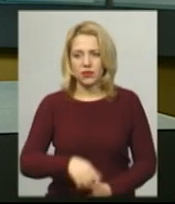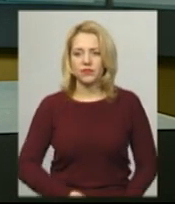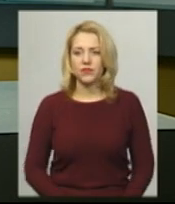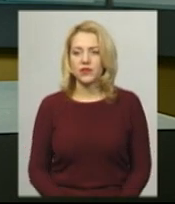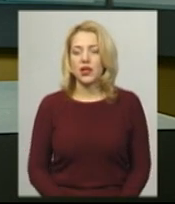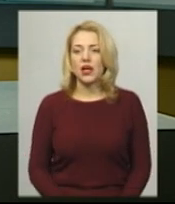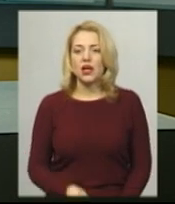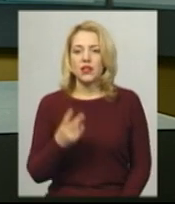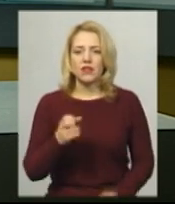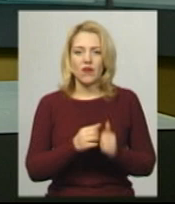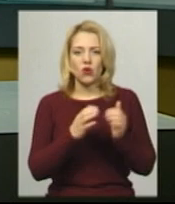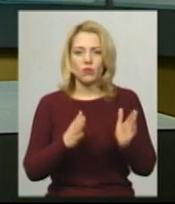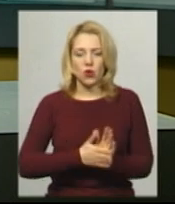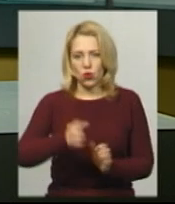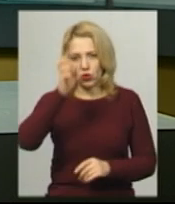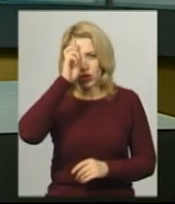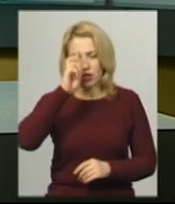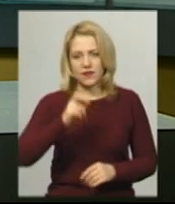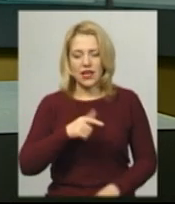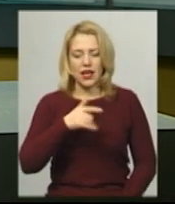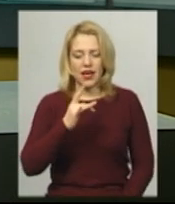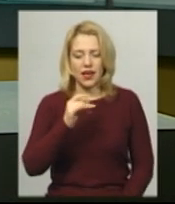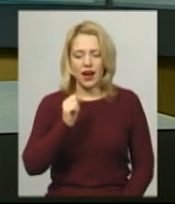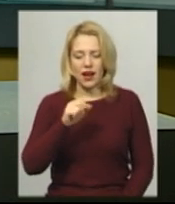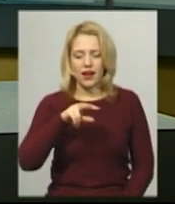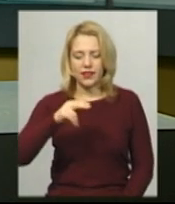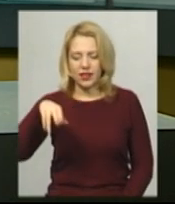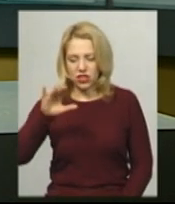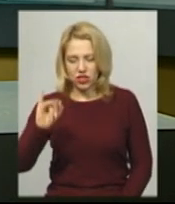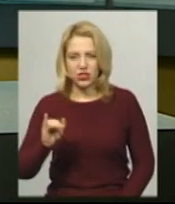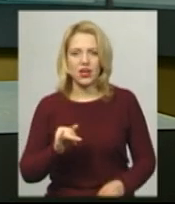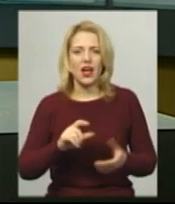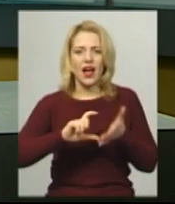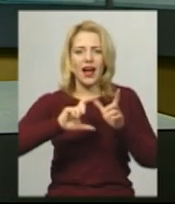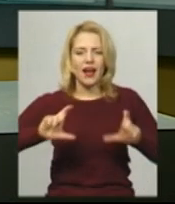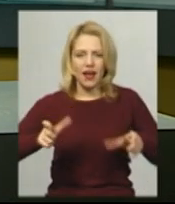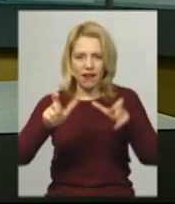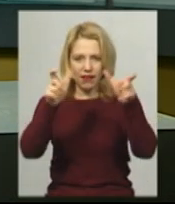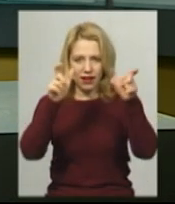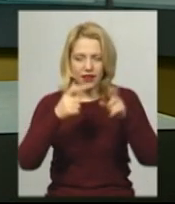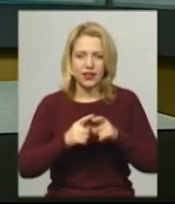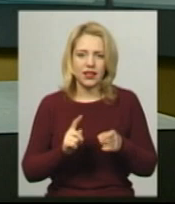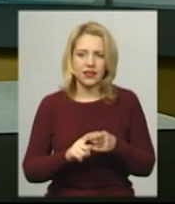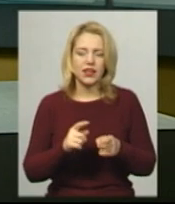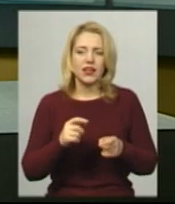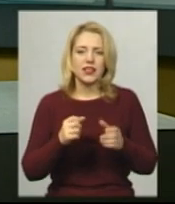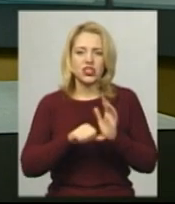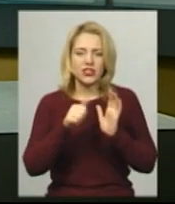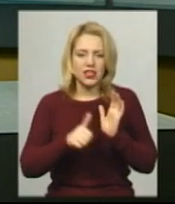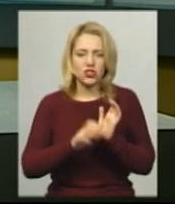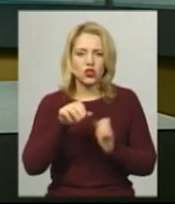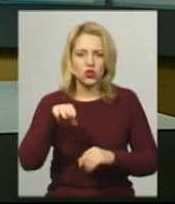Два комплекти королівських геральдичних кахельних пічних медальйонів із гербом польського короля 16 століття